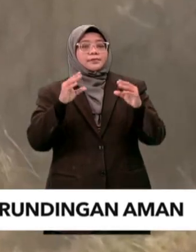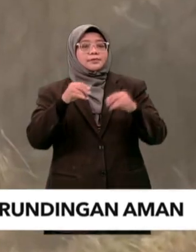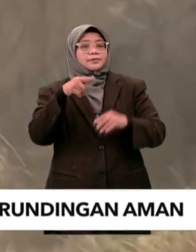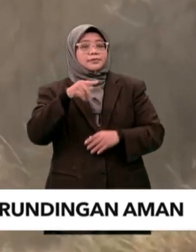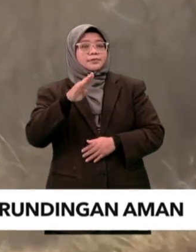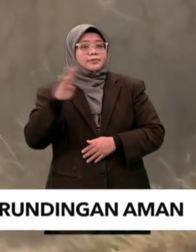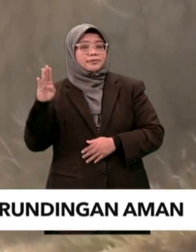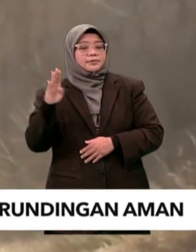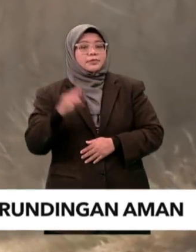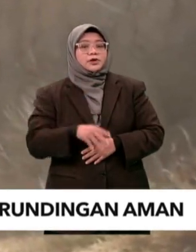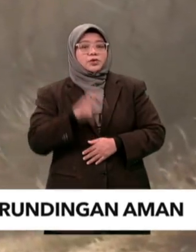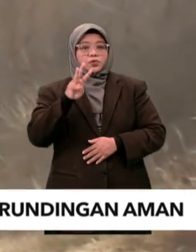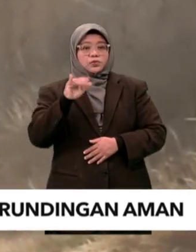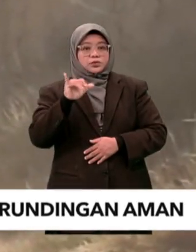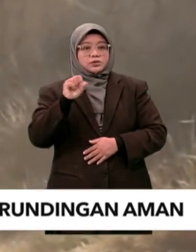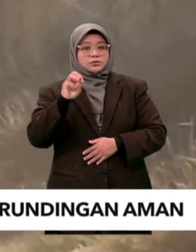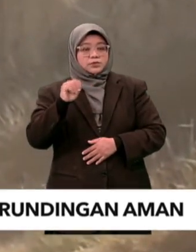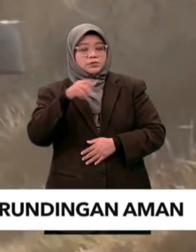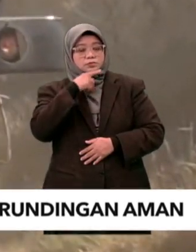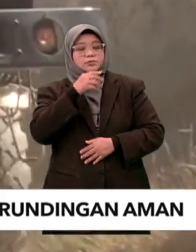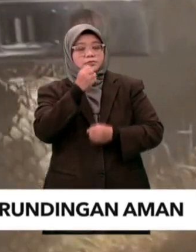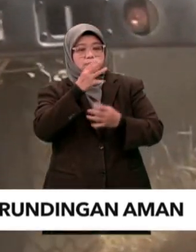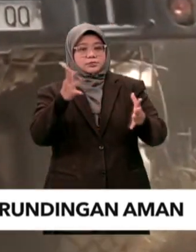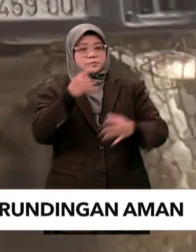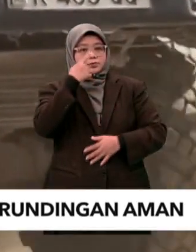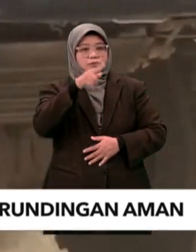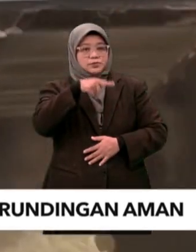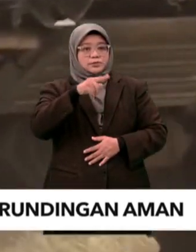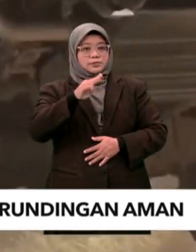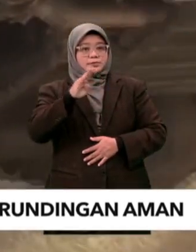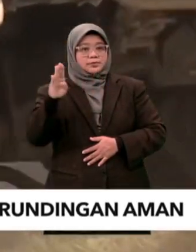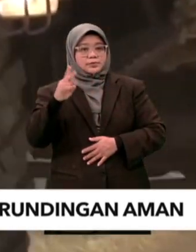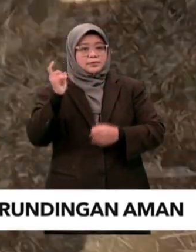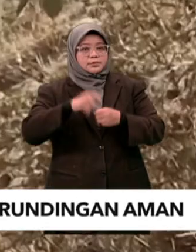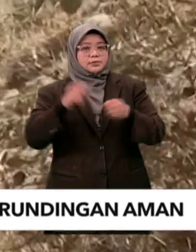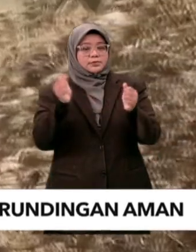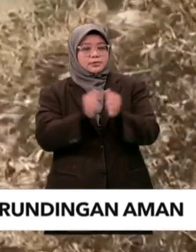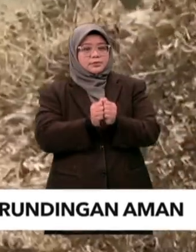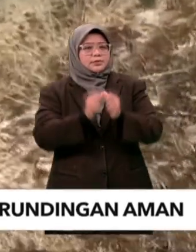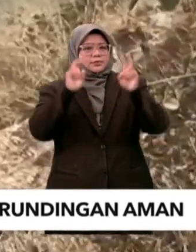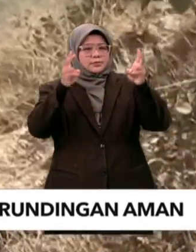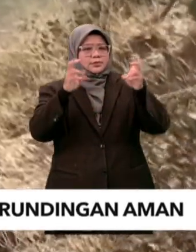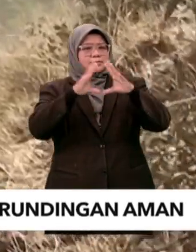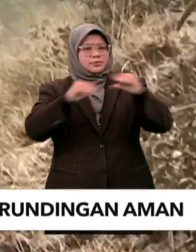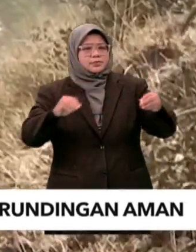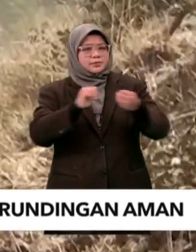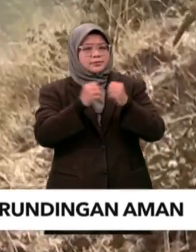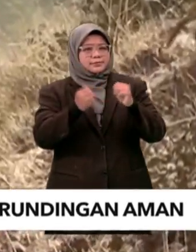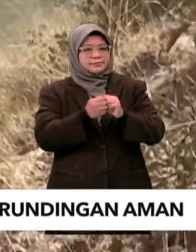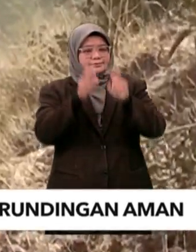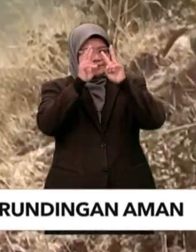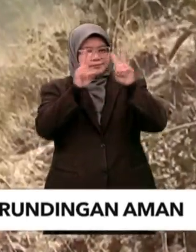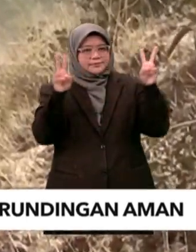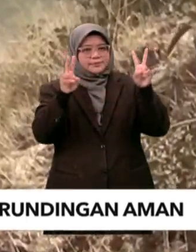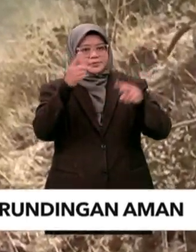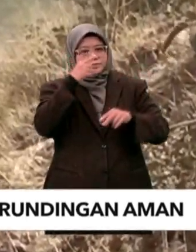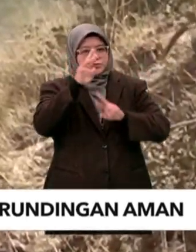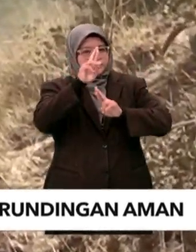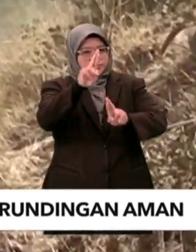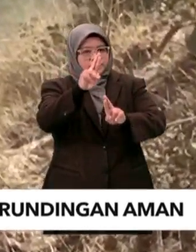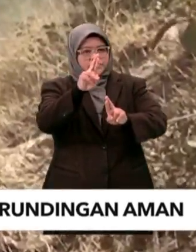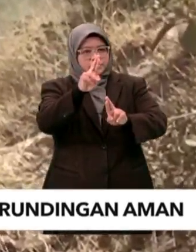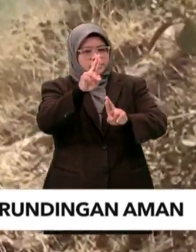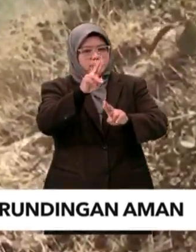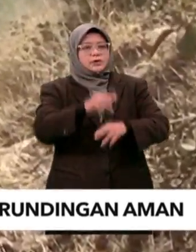katerisma Putra disolusi itu selaras dengan resolusi PBB yang berkaitan dengan isu penyelesaian konflik secara aman bagi menghormati